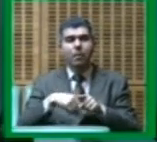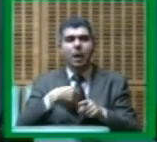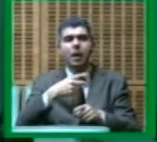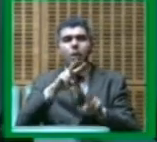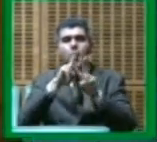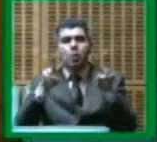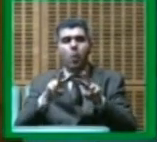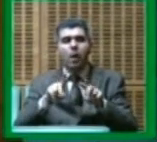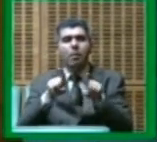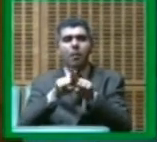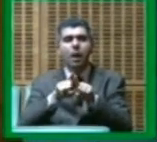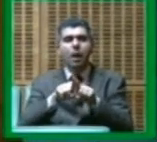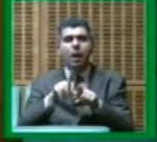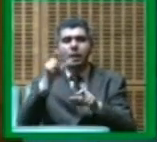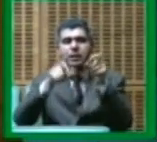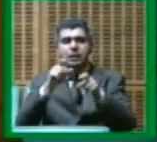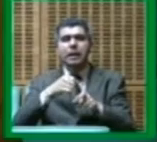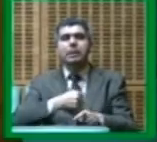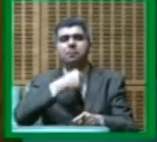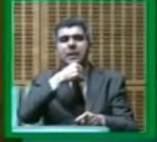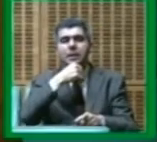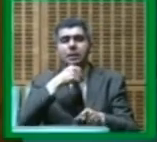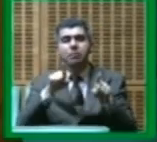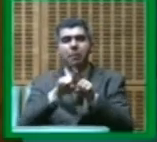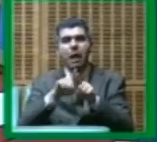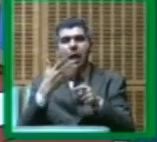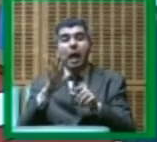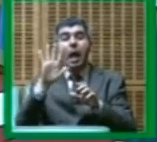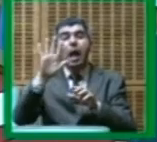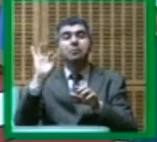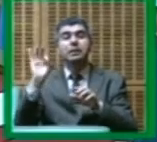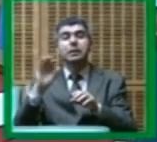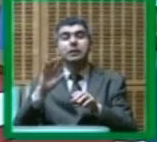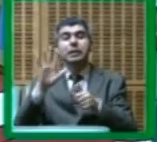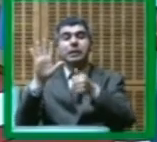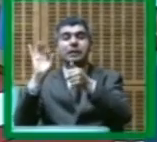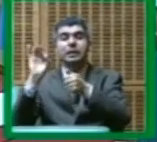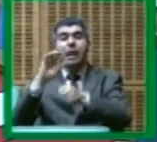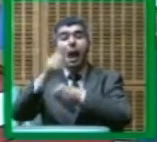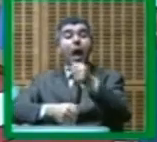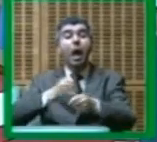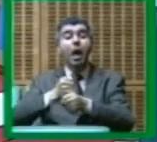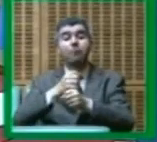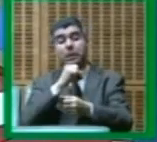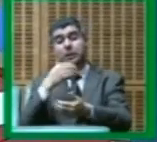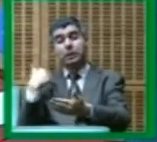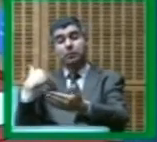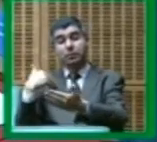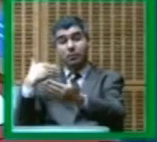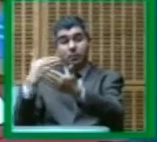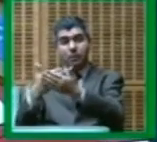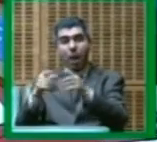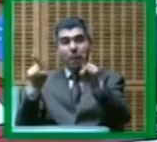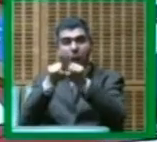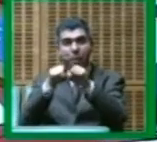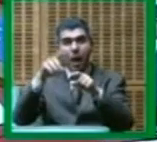مشيت للورزازات، قلت لهم الله يجزيك بخير. قال لي مثل هذه ما بين 50-60 سنة لم نرى مثله، لم نرى مثله، وخاصة بالنسبة